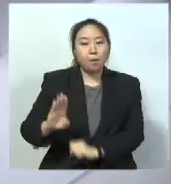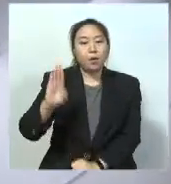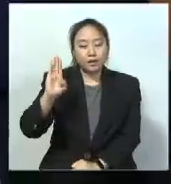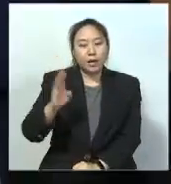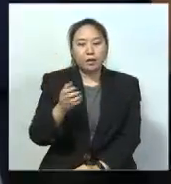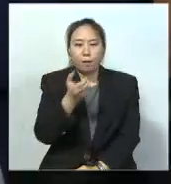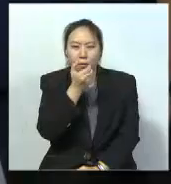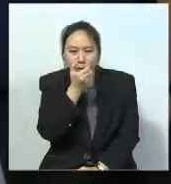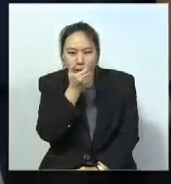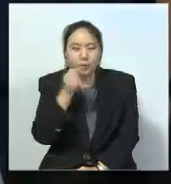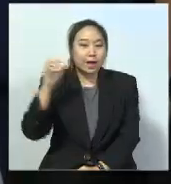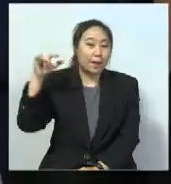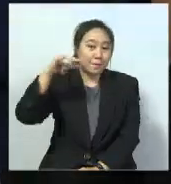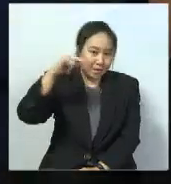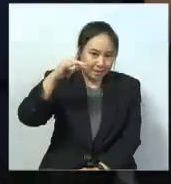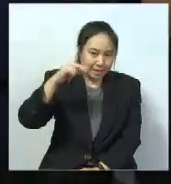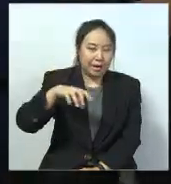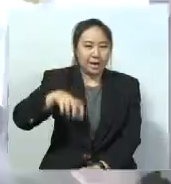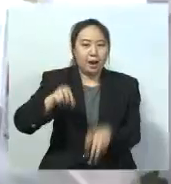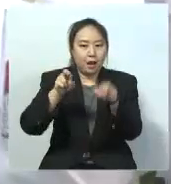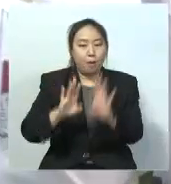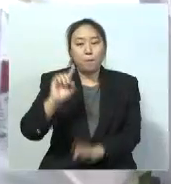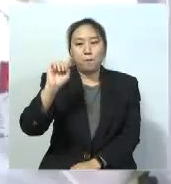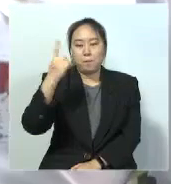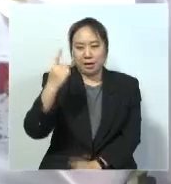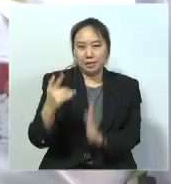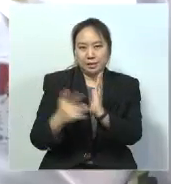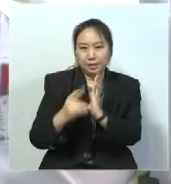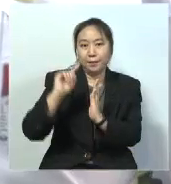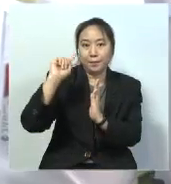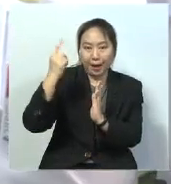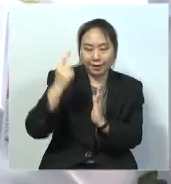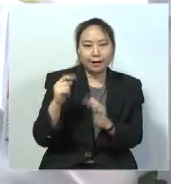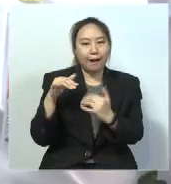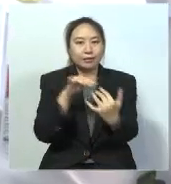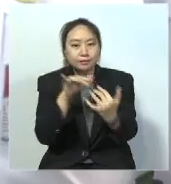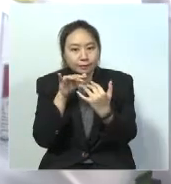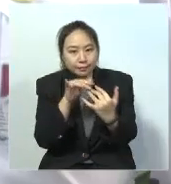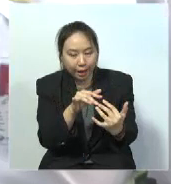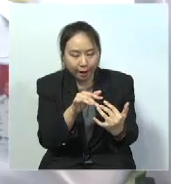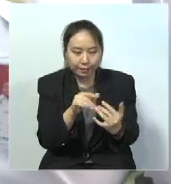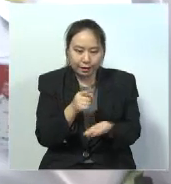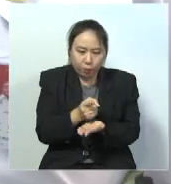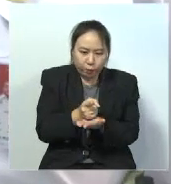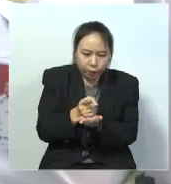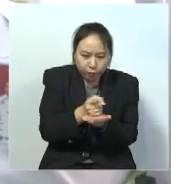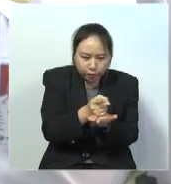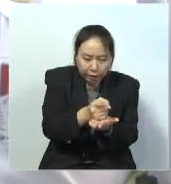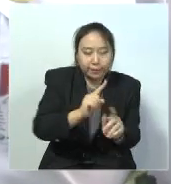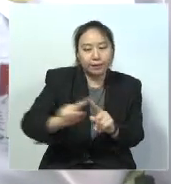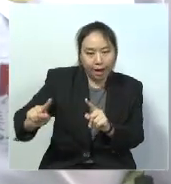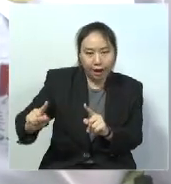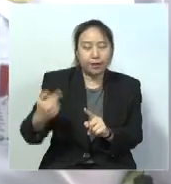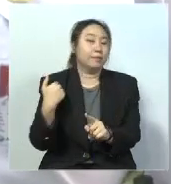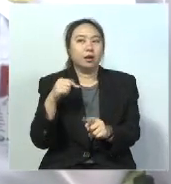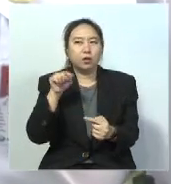ทศไทยบอกว่าระบบใหม่เนี่ยนะคะจะมีความทันสมัยทั้งระบบการสื่อสารระบบนำทางนำร่องทางอากาศระบบติด